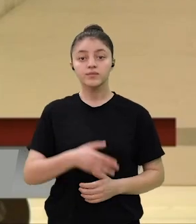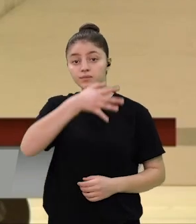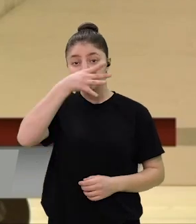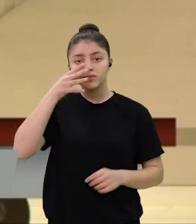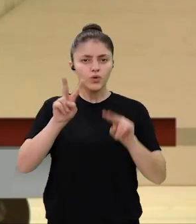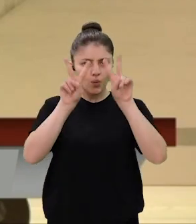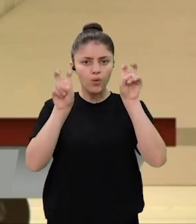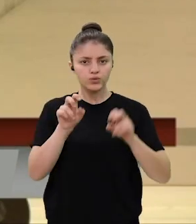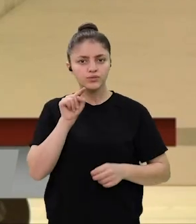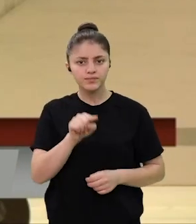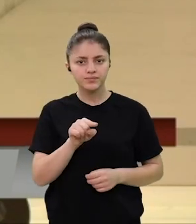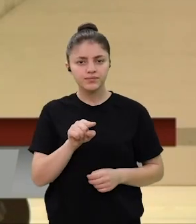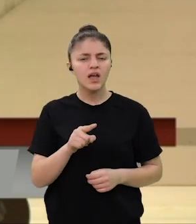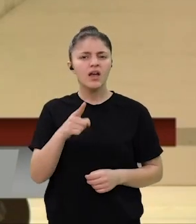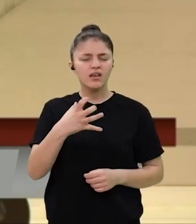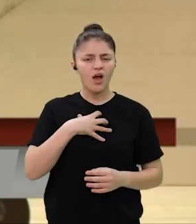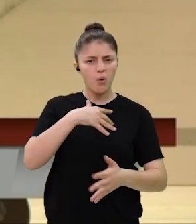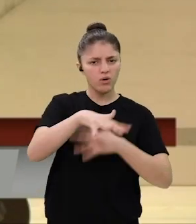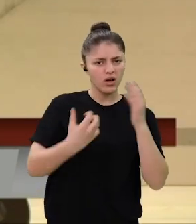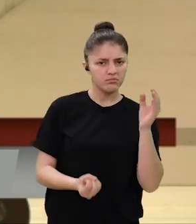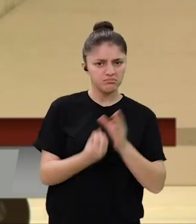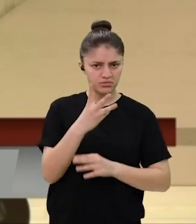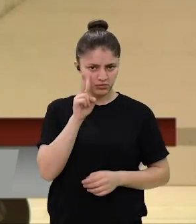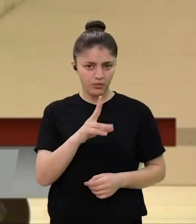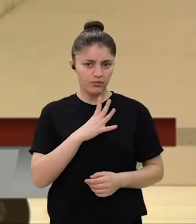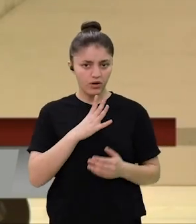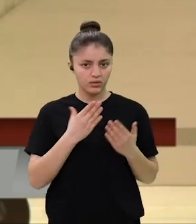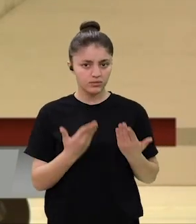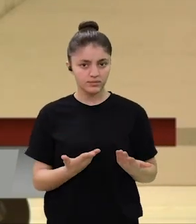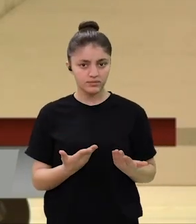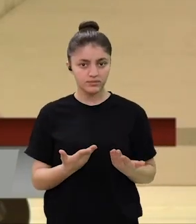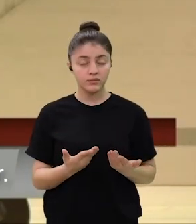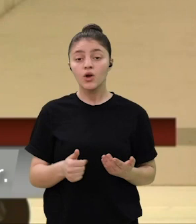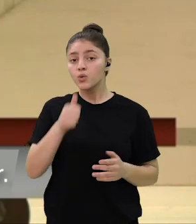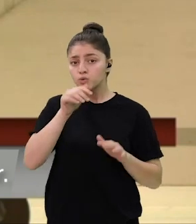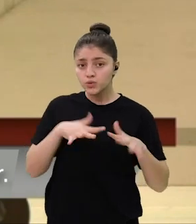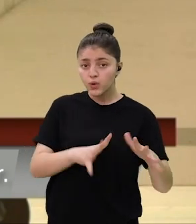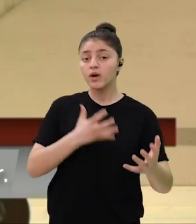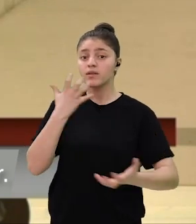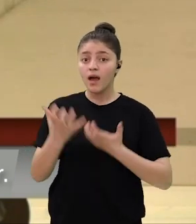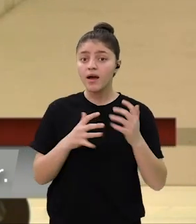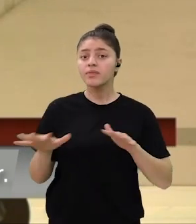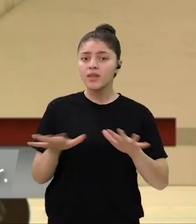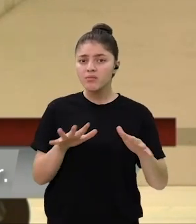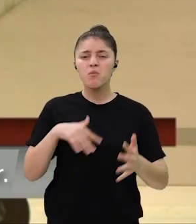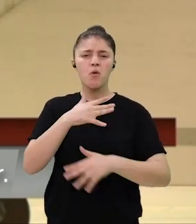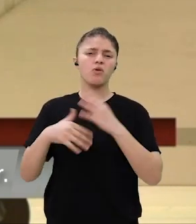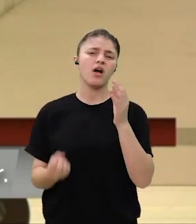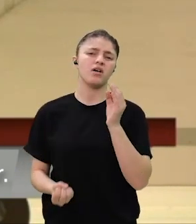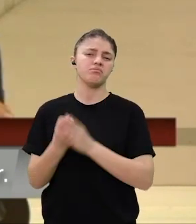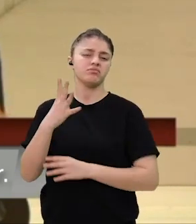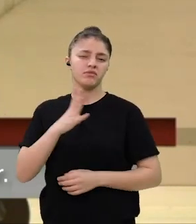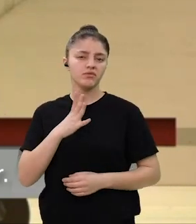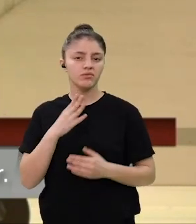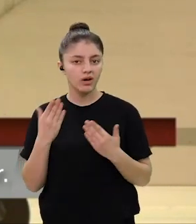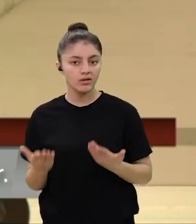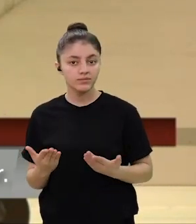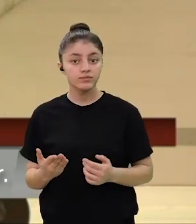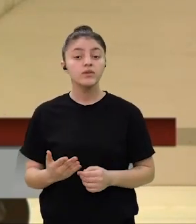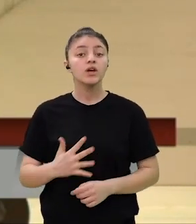uyuşturucu meselesinde nasıl provokasyon ortaya konulmuşsa afet meselesinde de provokasyon ortaya